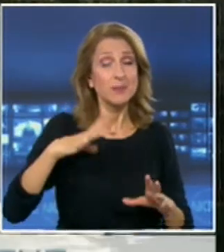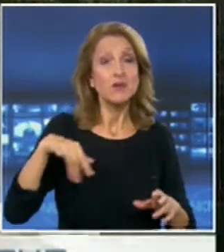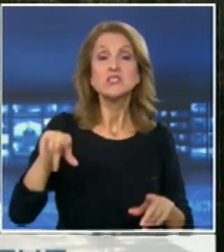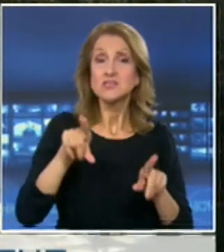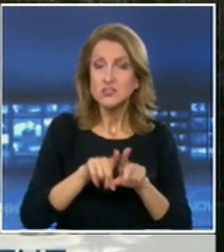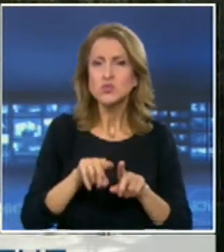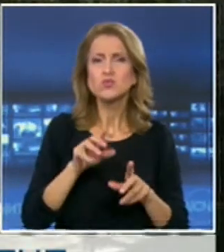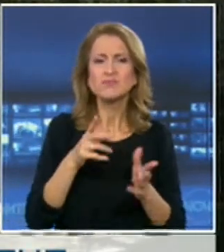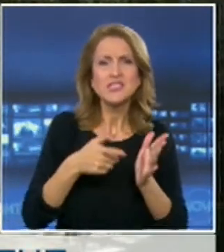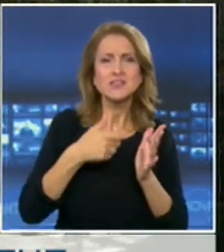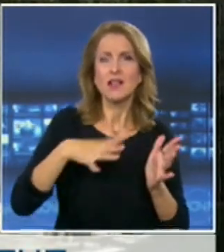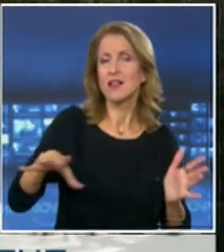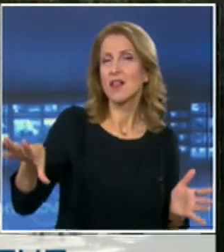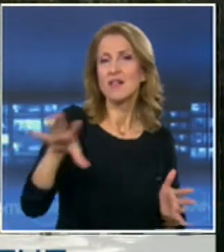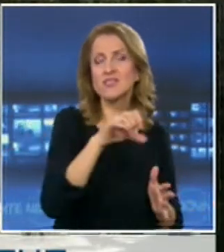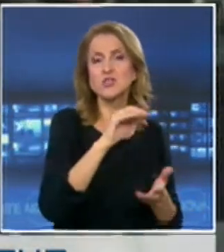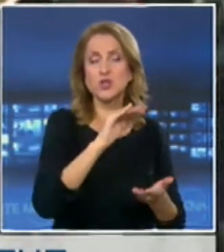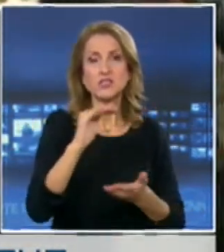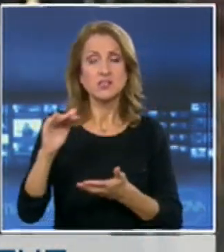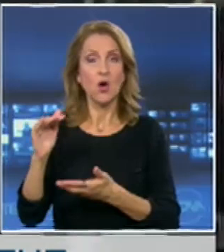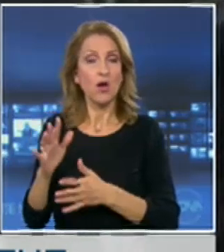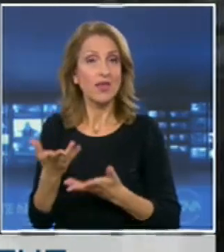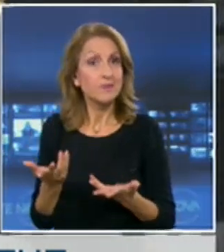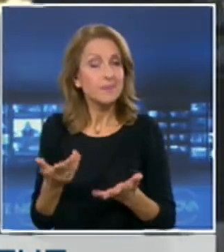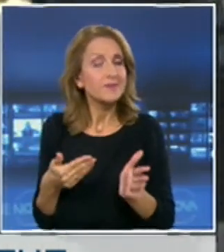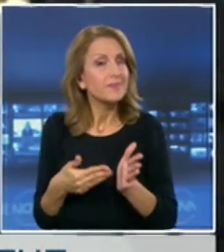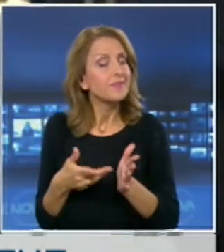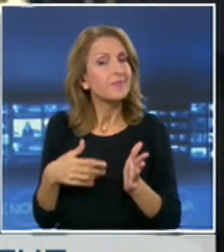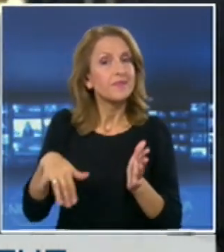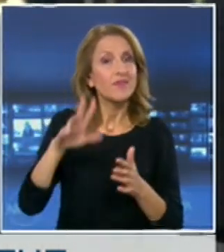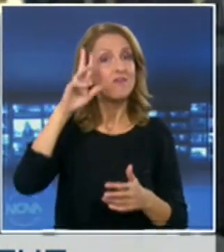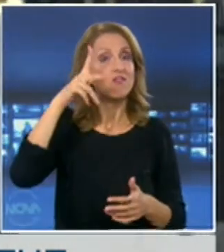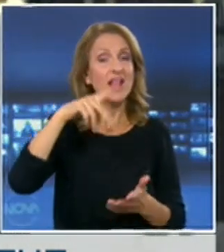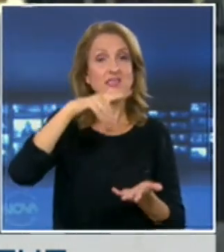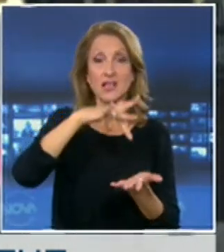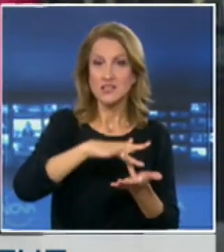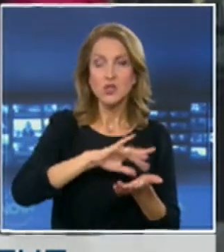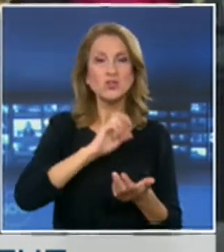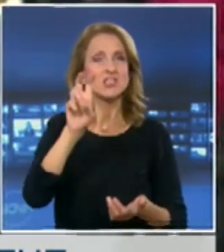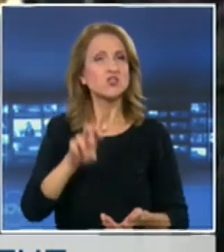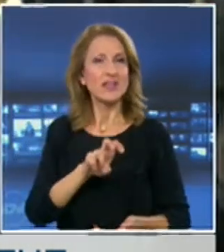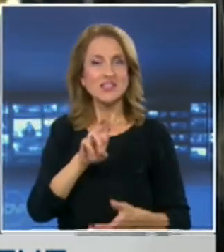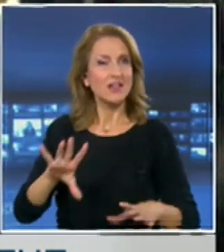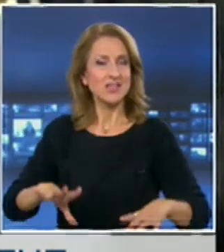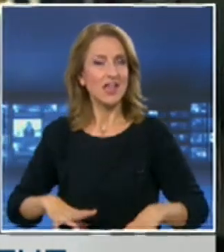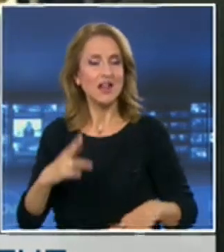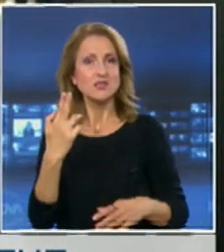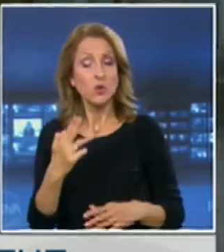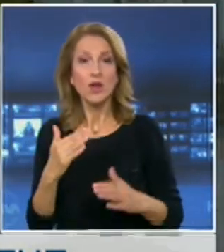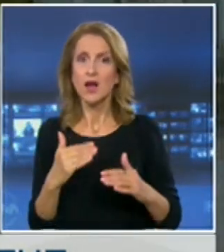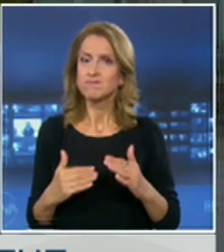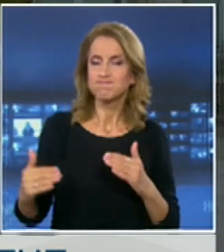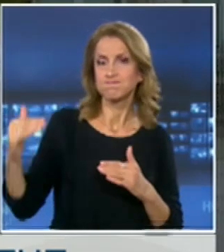стоки, сочи проучване на Economist Intelligence. Според него, френската столица и швейцарския град надминават досегашните